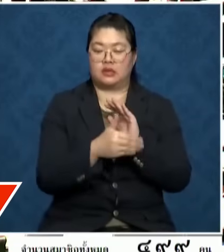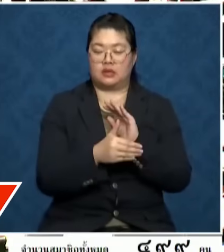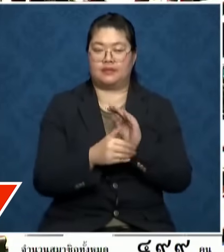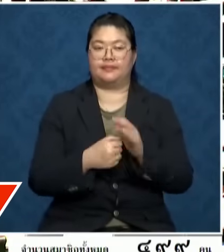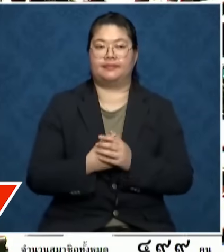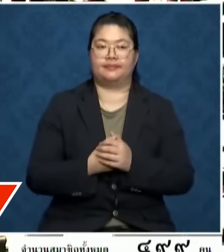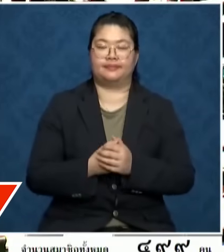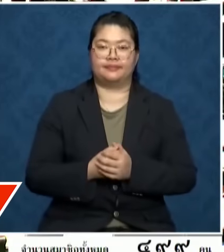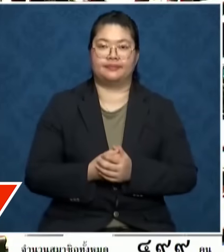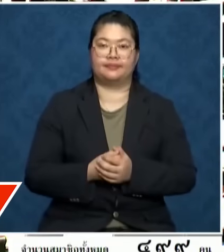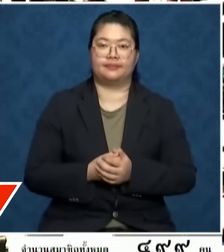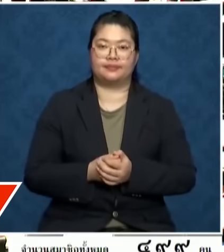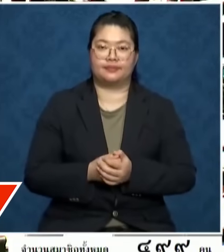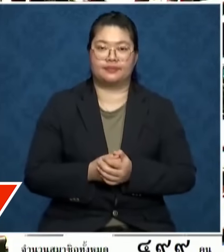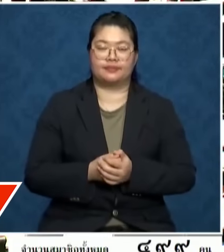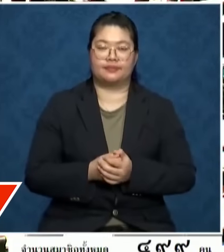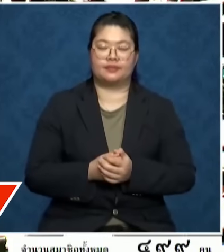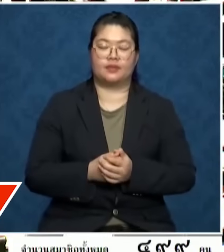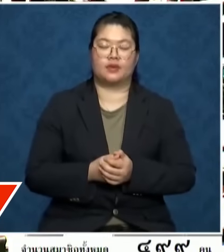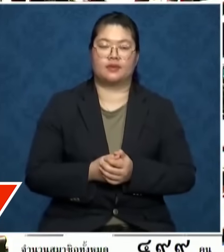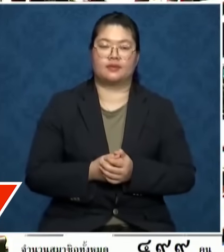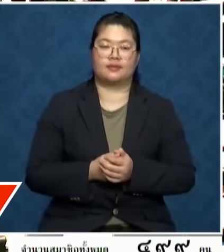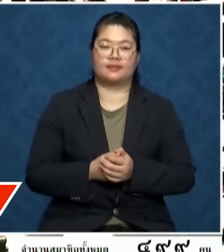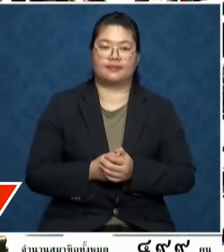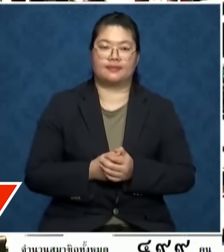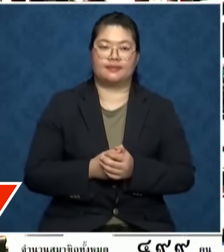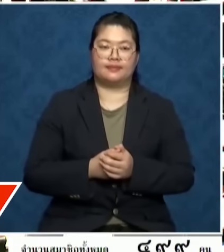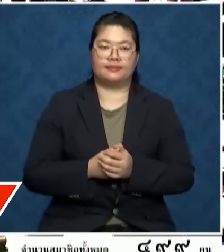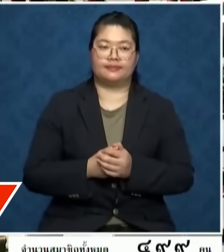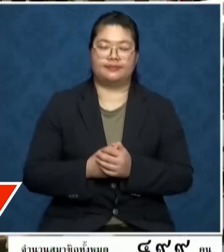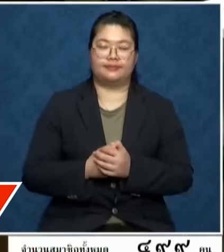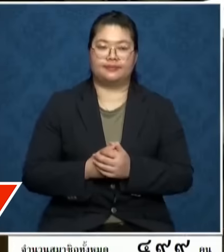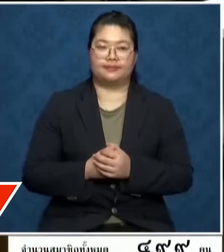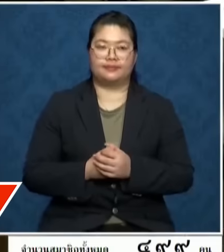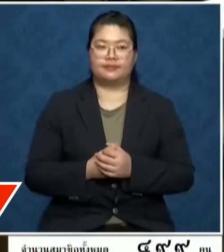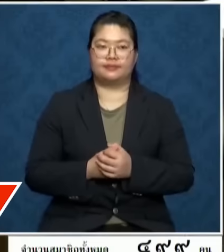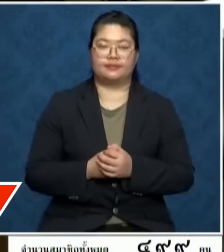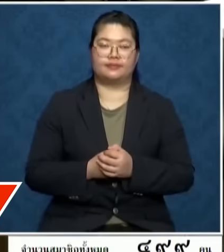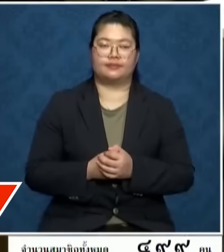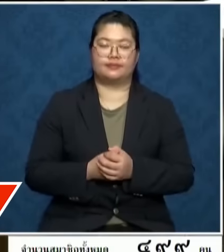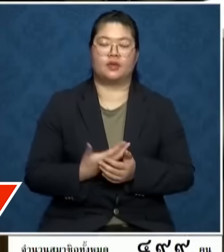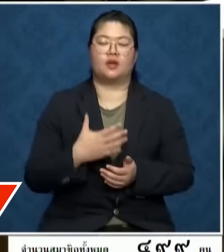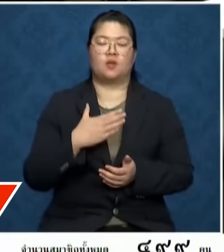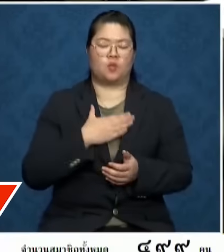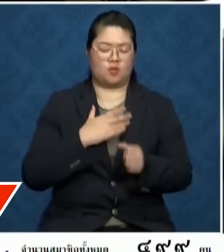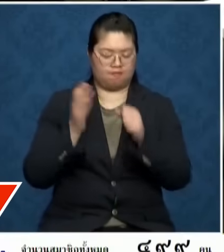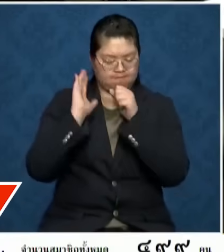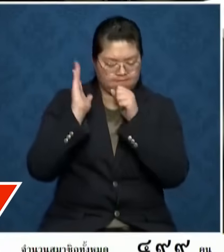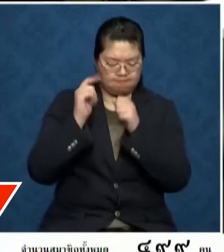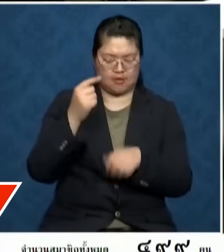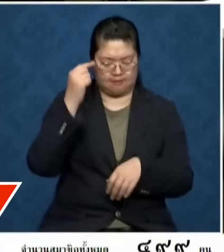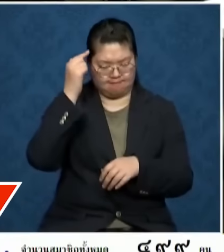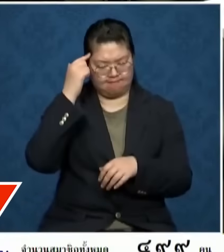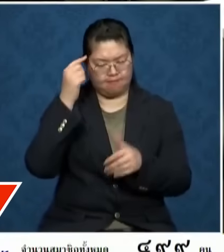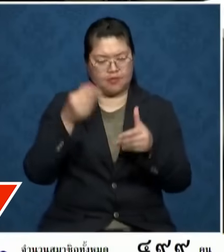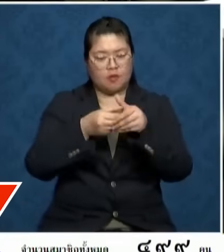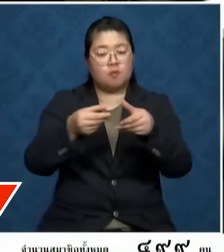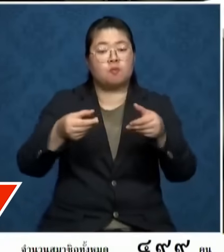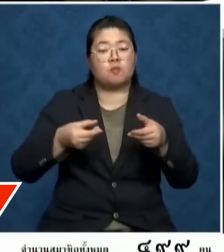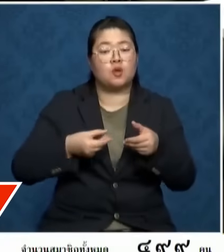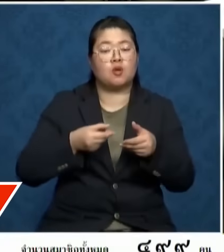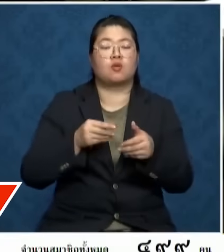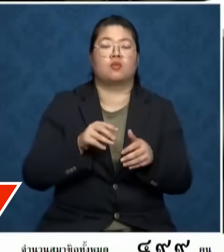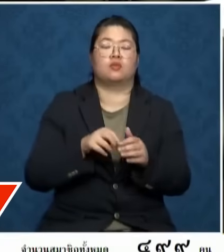ก็ขออนุญาตนะครับในการที่จะให้ความเห็นต่อร่างพระราชบัญญัติ